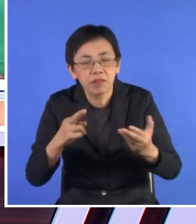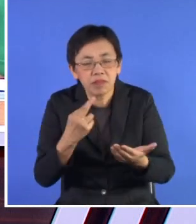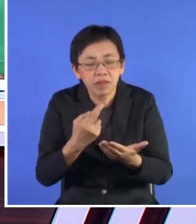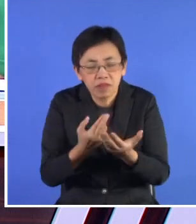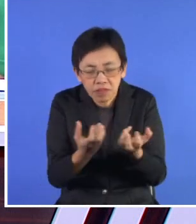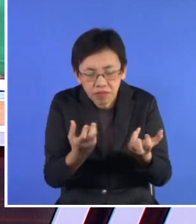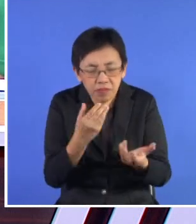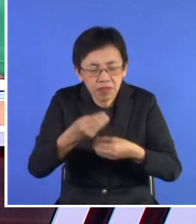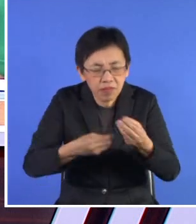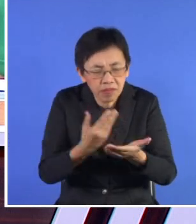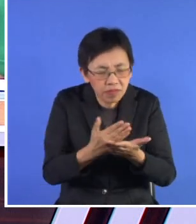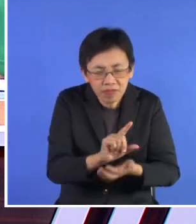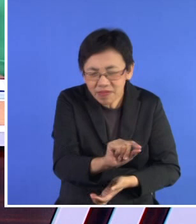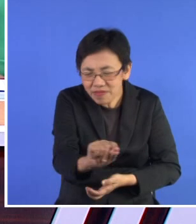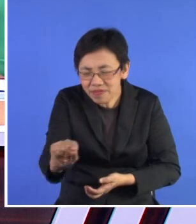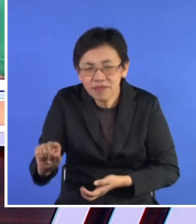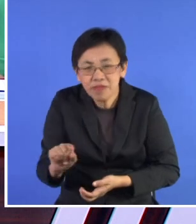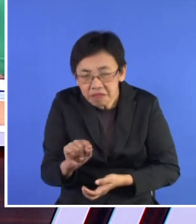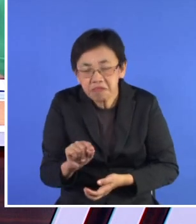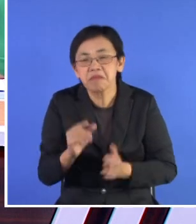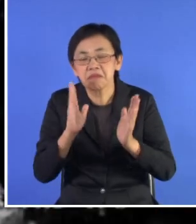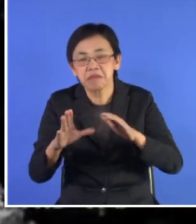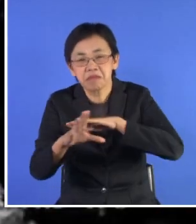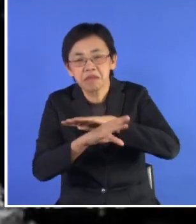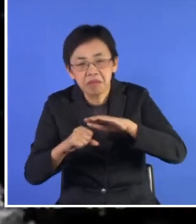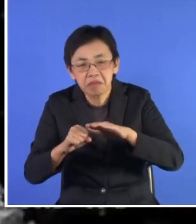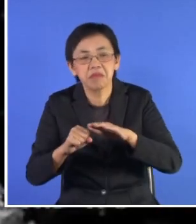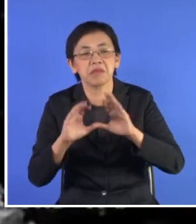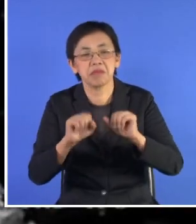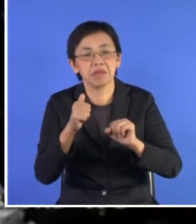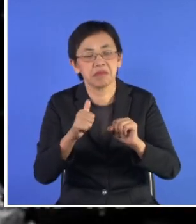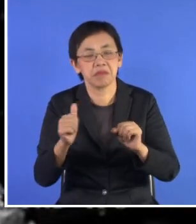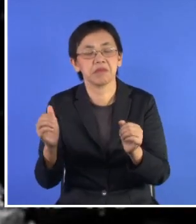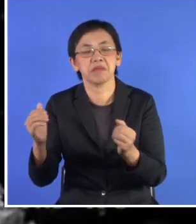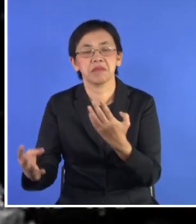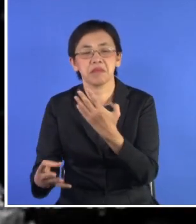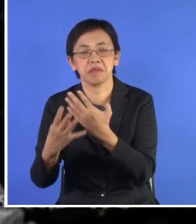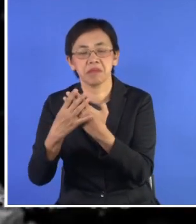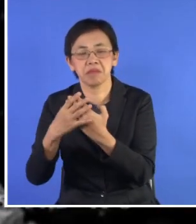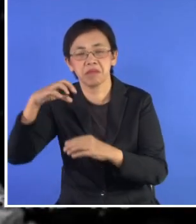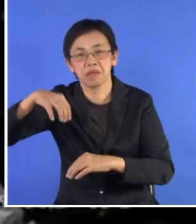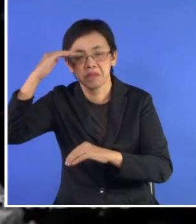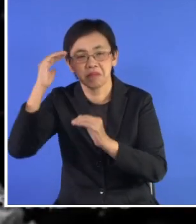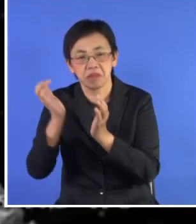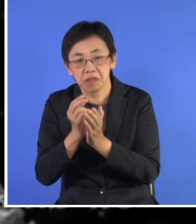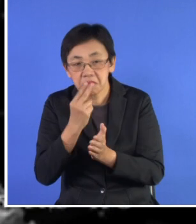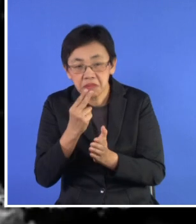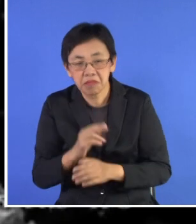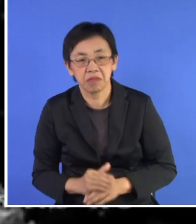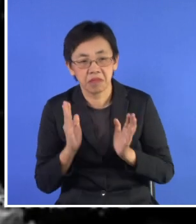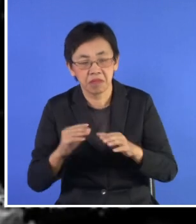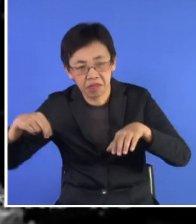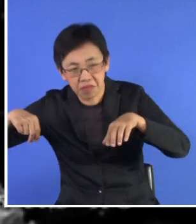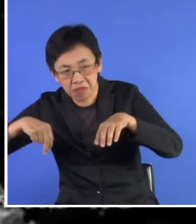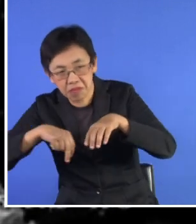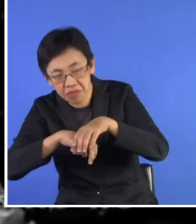ซื้อ 20บาทนะคะแล้วก็จับได้เอาเข้าไปติดคุกอยู่ในโรงพักนะภาพวงจรปิดดูกันก่อนใน